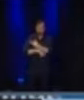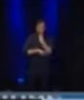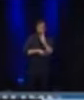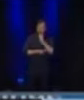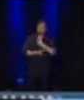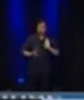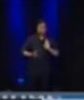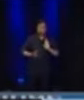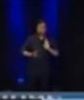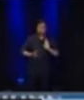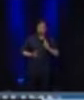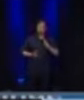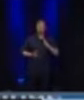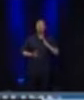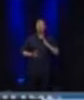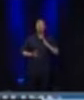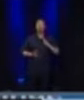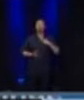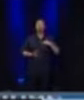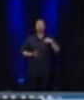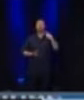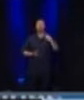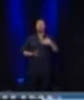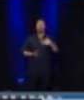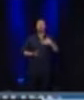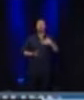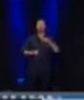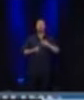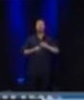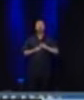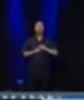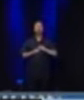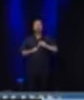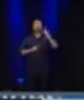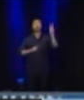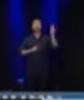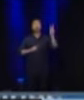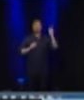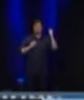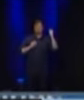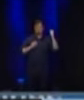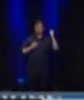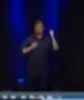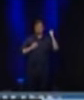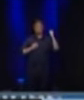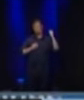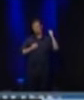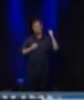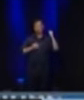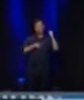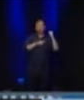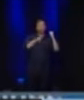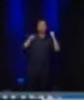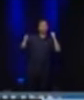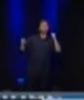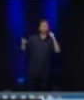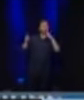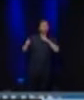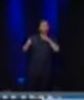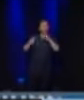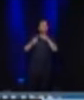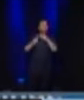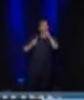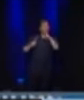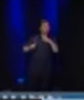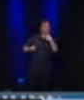assouplissements de voyage qui s'en viennent au niveau fédéral à partir du 6 juillet, il y a bien des gens qui sont pas contents, qui aimeraient ça aussi avoir une seconde dose. Est-ce que